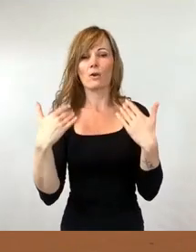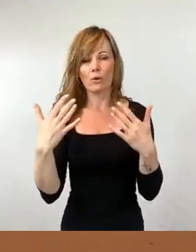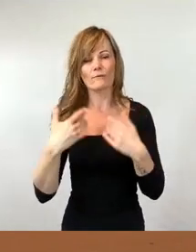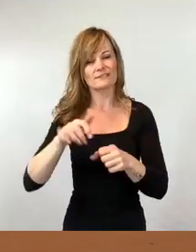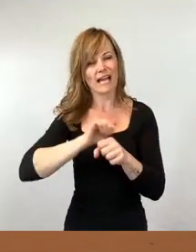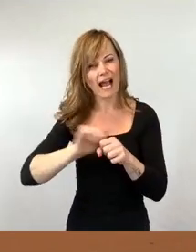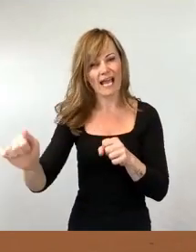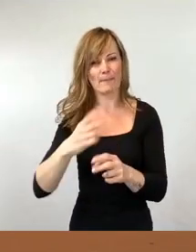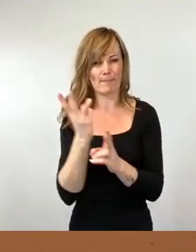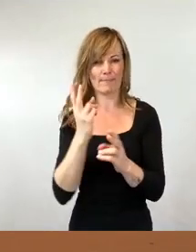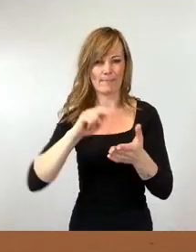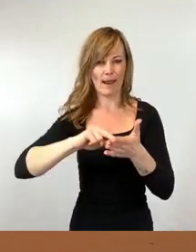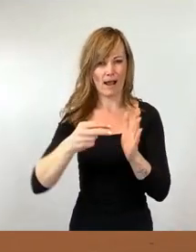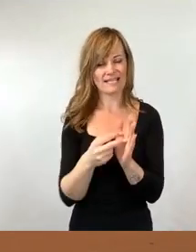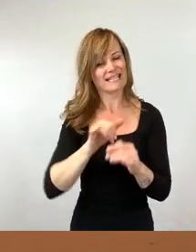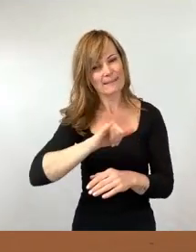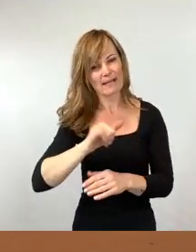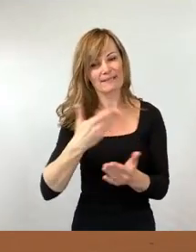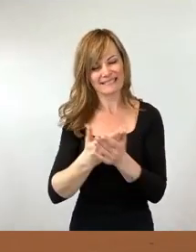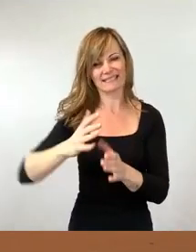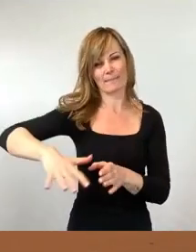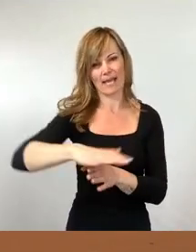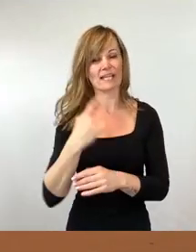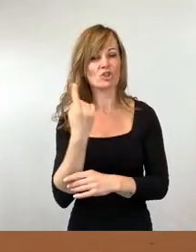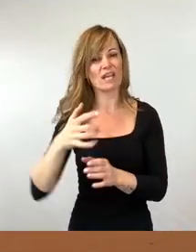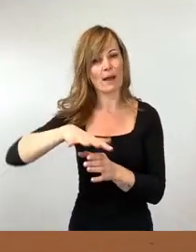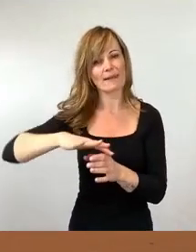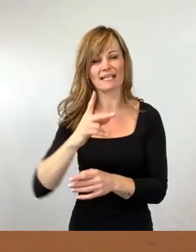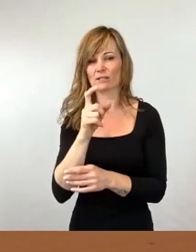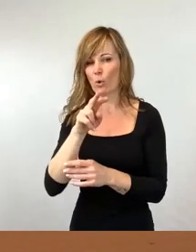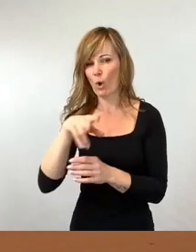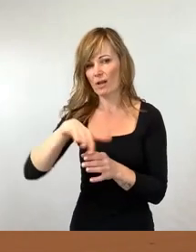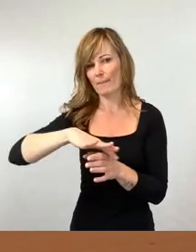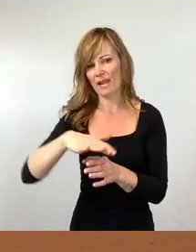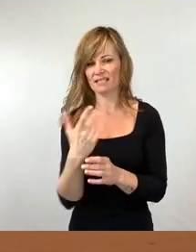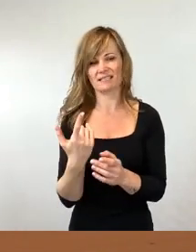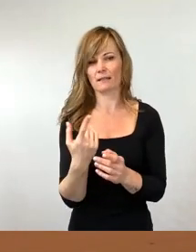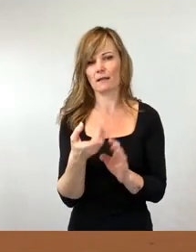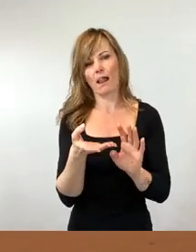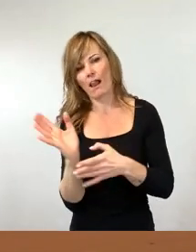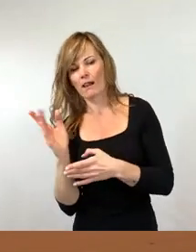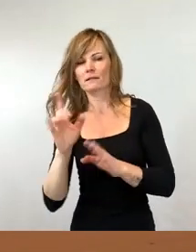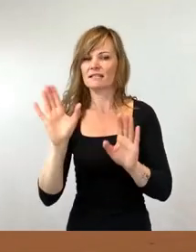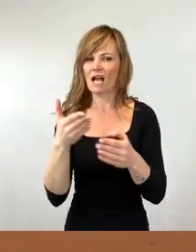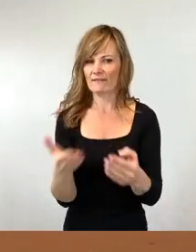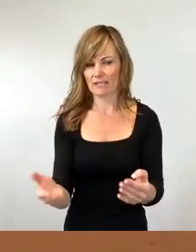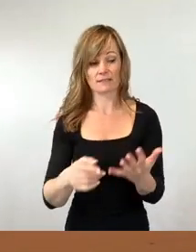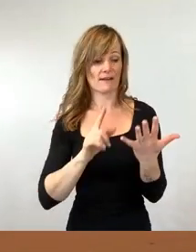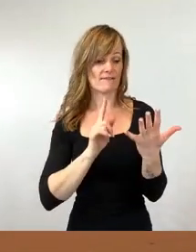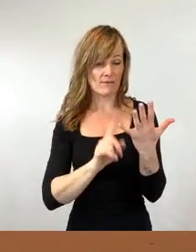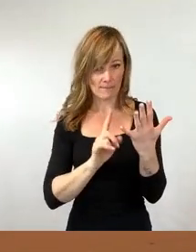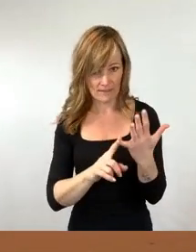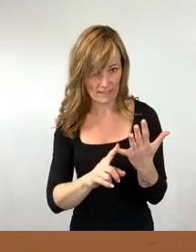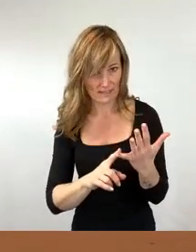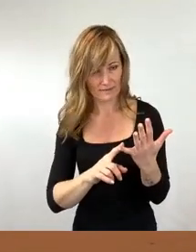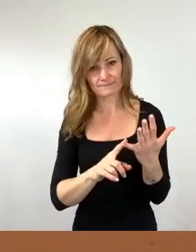und Körnerplatz thematisiert. Auch das sollten wir nicht absurdum führen. Fünftens, wir werden